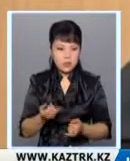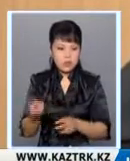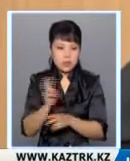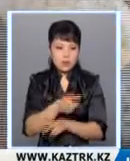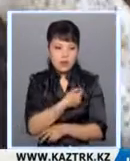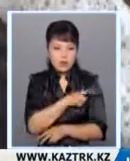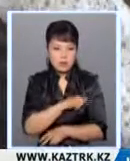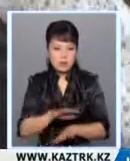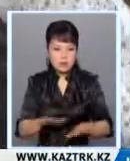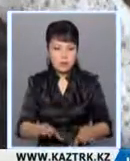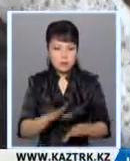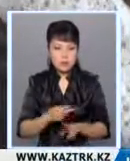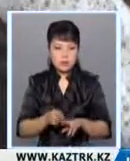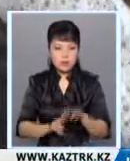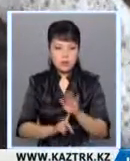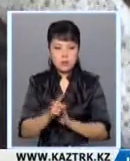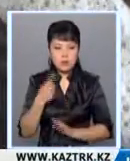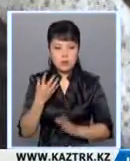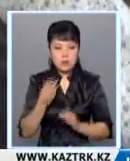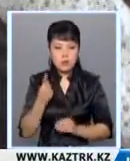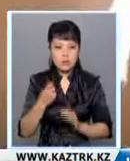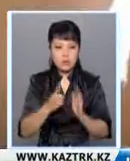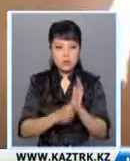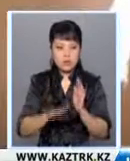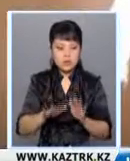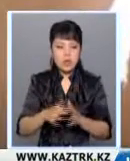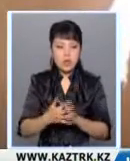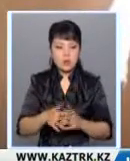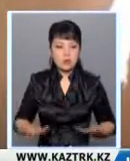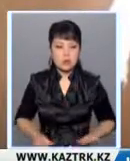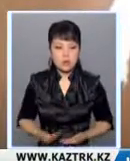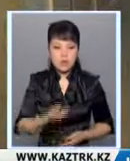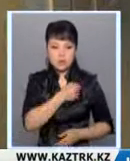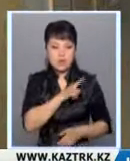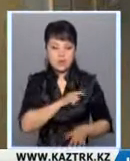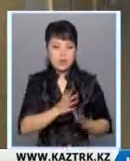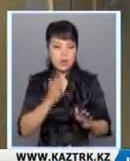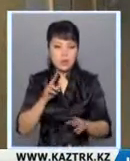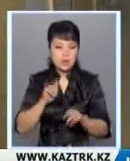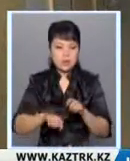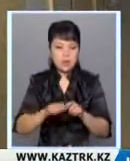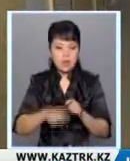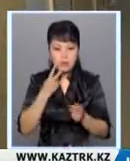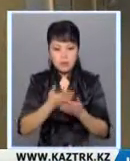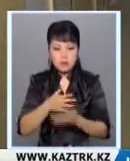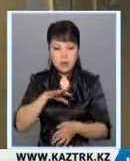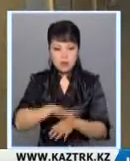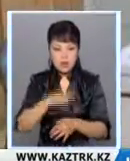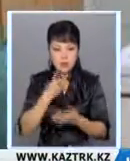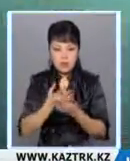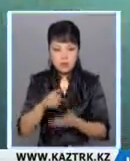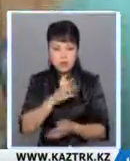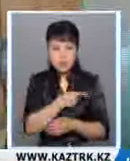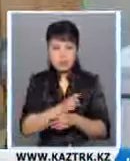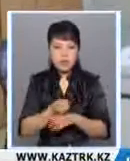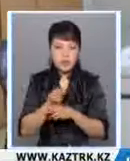ауруханаға келді. Бір күннің ішінде 170-ге жуық ауыл тұрғыны медициналық тексеруден өткен. Сырқаты анықталған адамдар